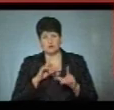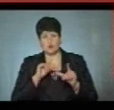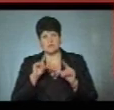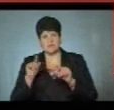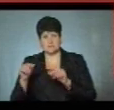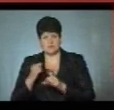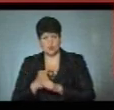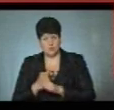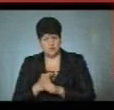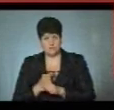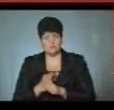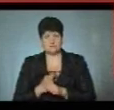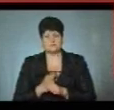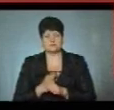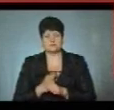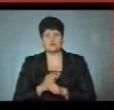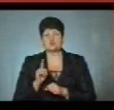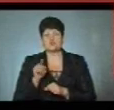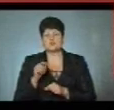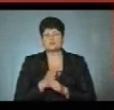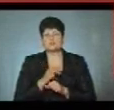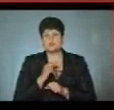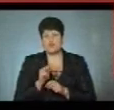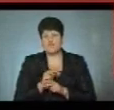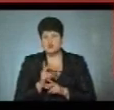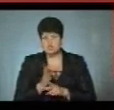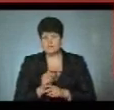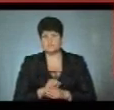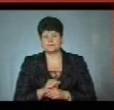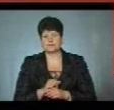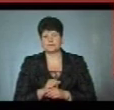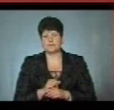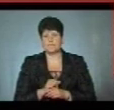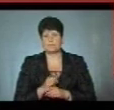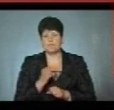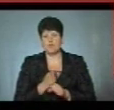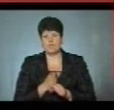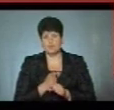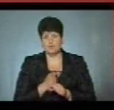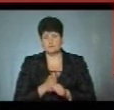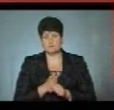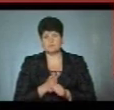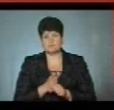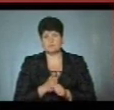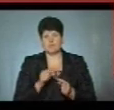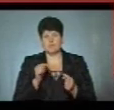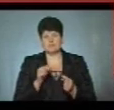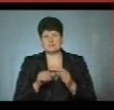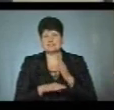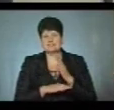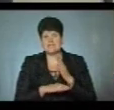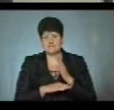робив. По чому вони зробили зауваження? Робили зауваження по обробці дерев'яних